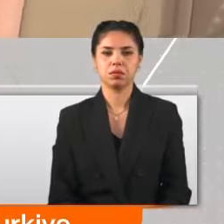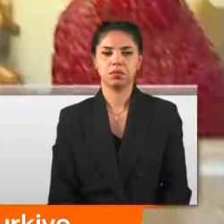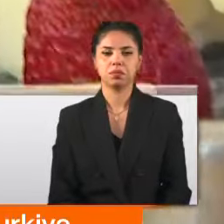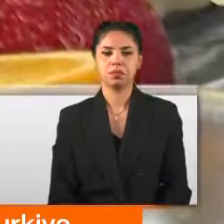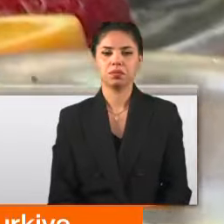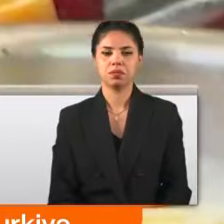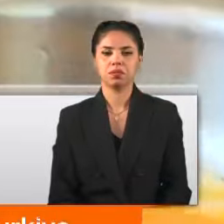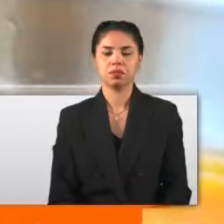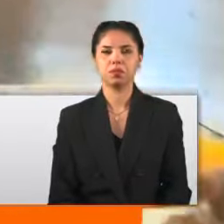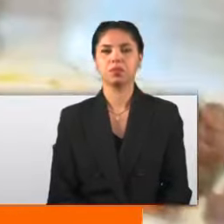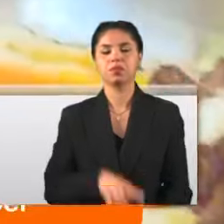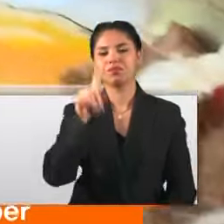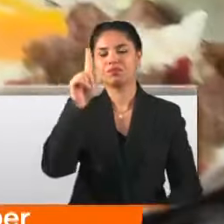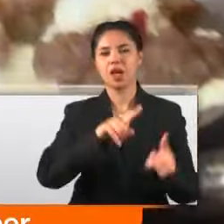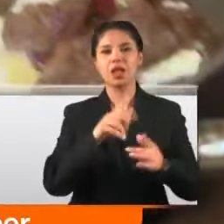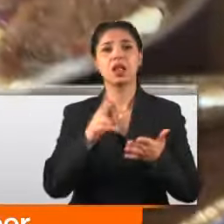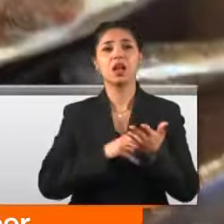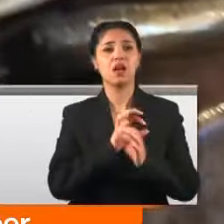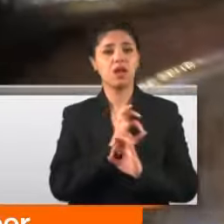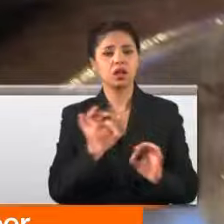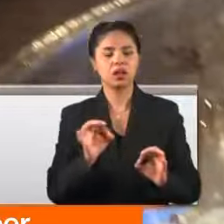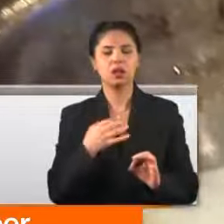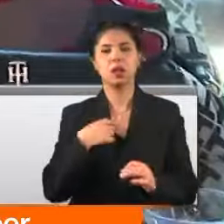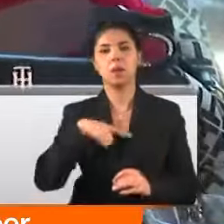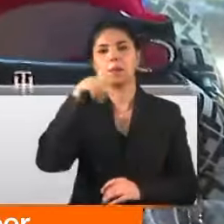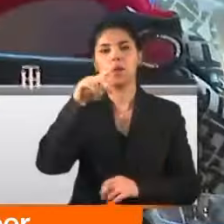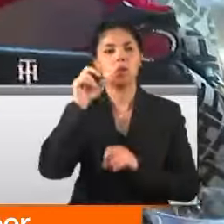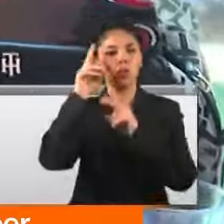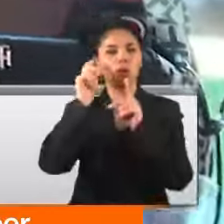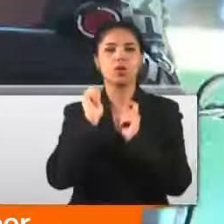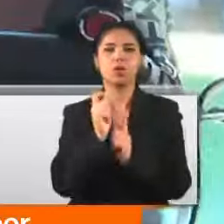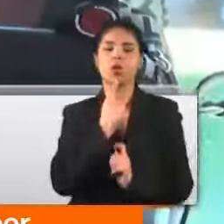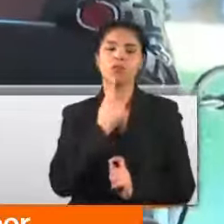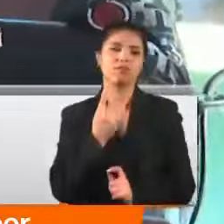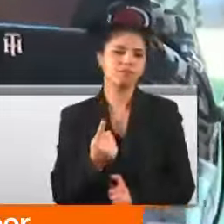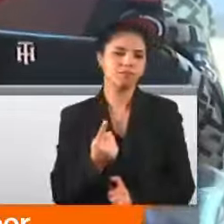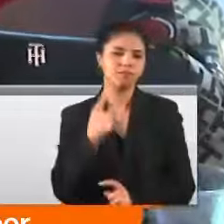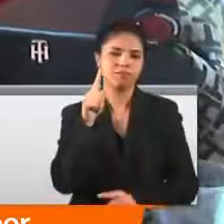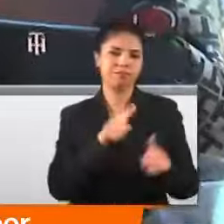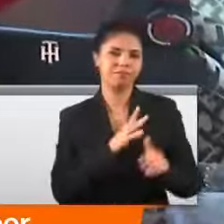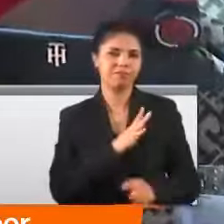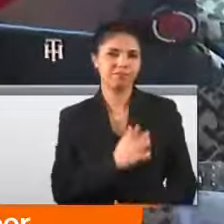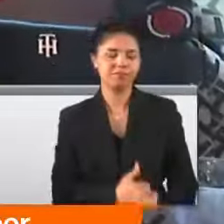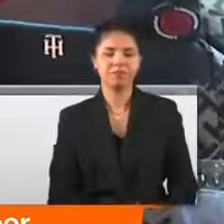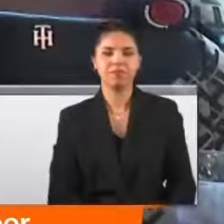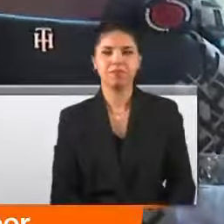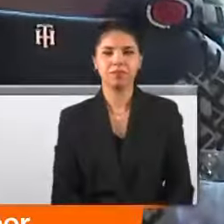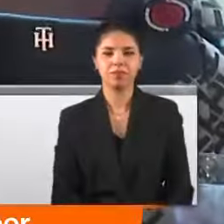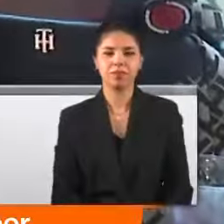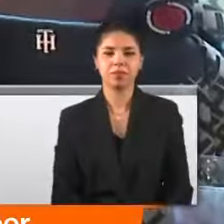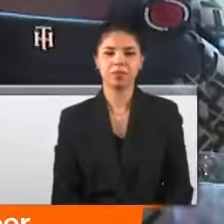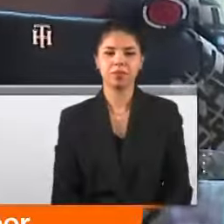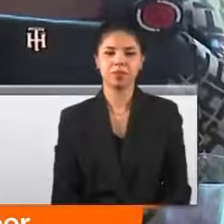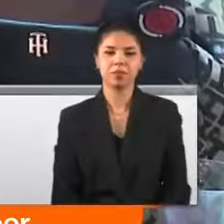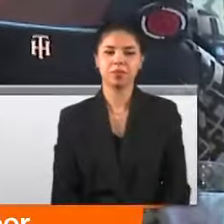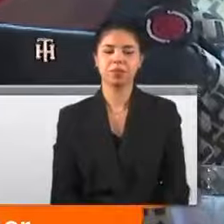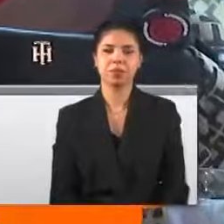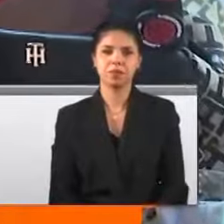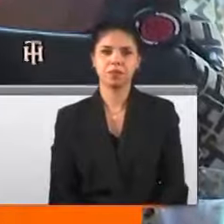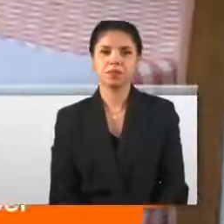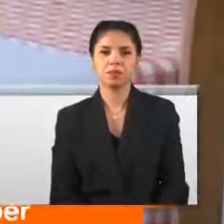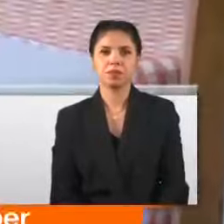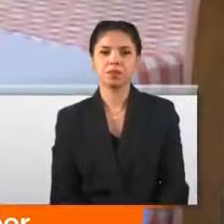başlayabilir. Kimi de kahvaltısız güne başlamayı reddetti. Bence kahvaltı en güzel öğün ve en sağlıklı öğün. Mutlu oluyor, enerji